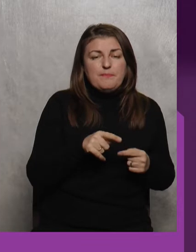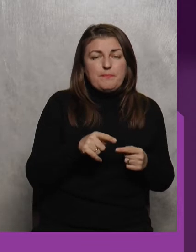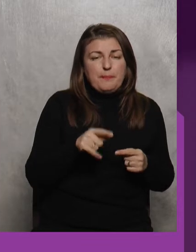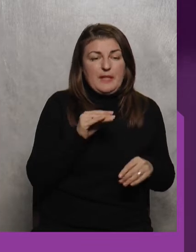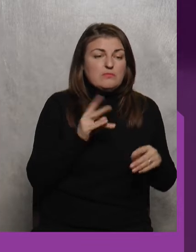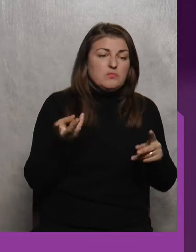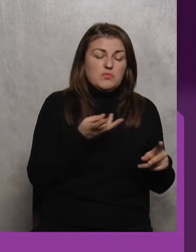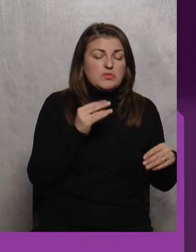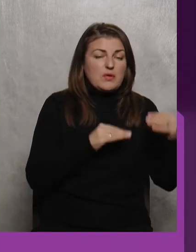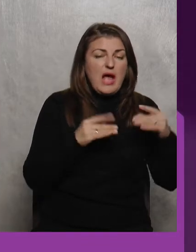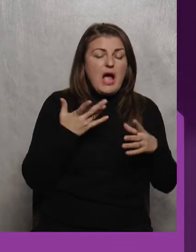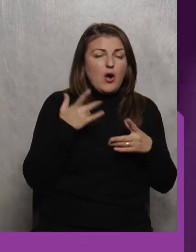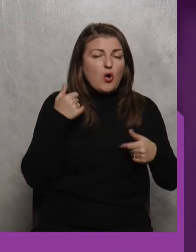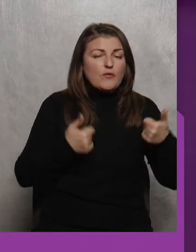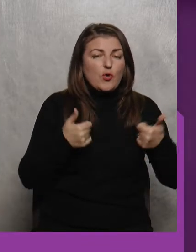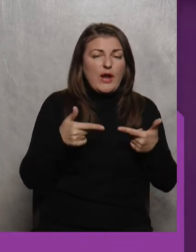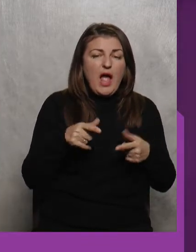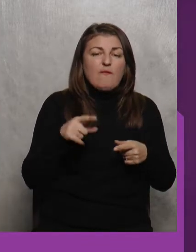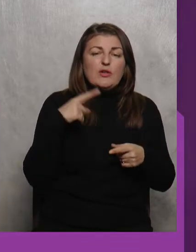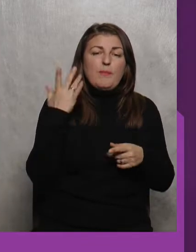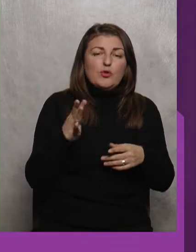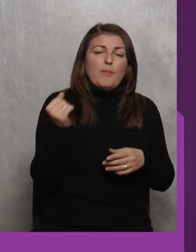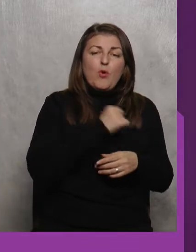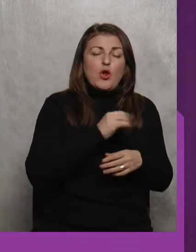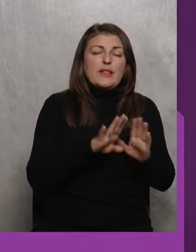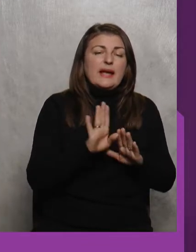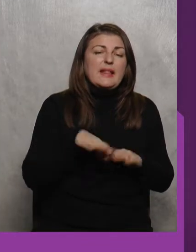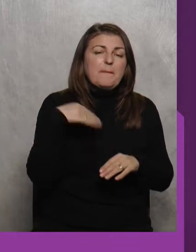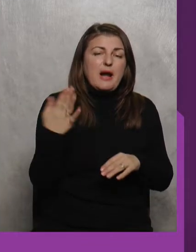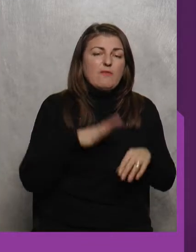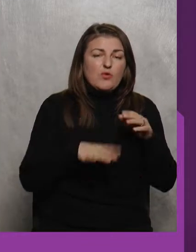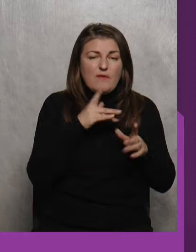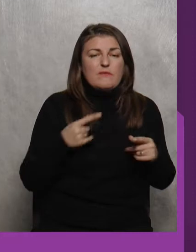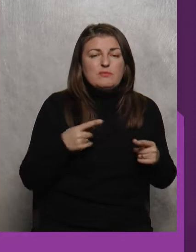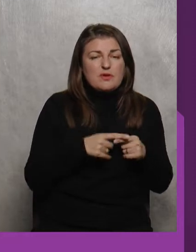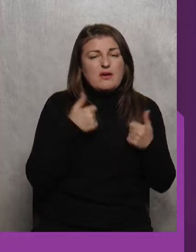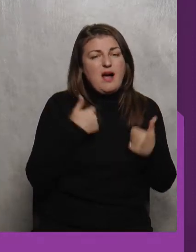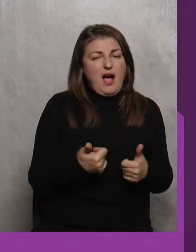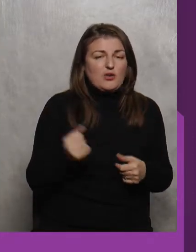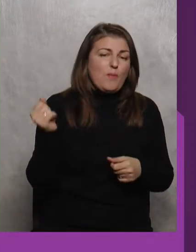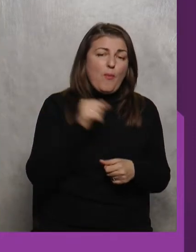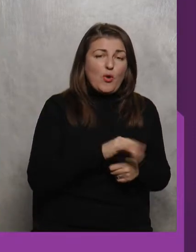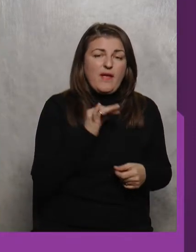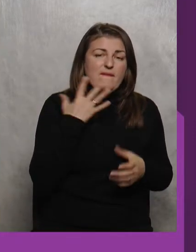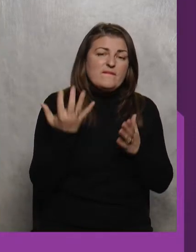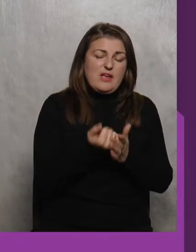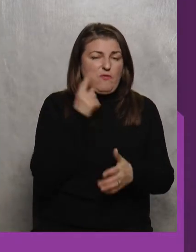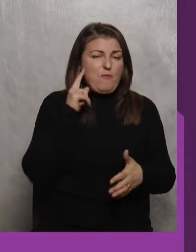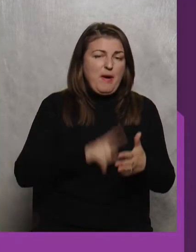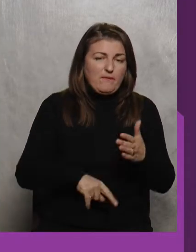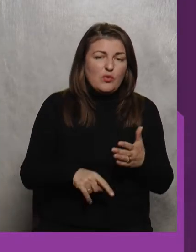складають конкуренцію. Відповідно, вона тільки на одну руку буде боротися, тільки на праву, відповідно, бачите, гарно поборолася і виграла,